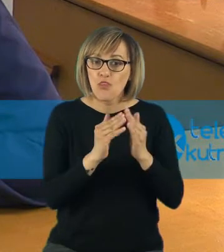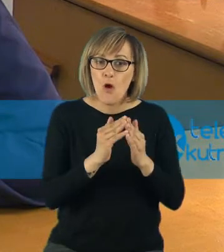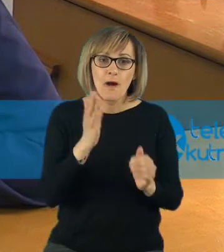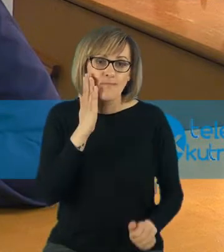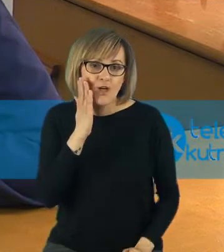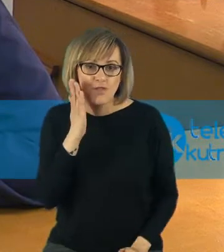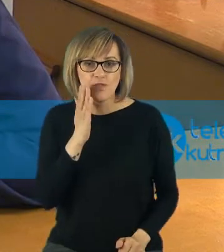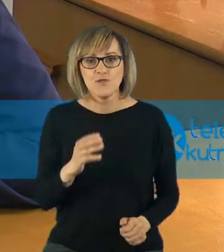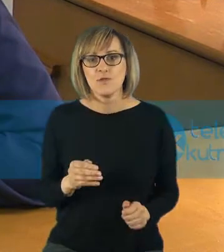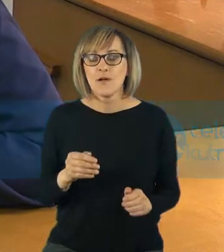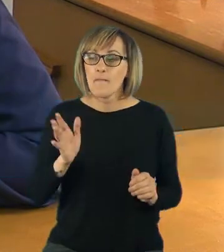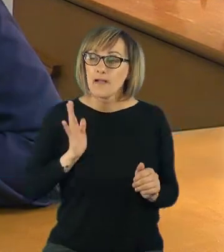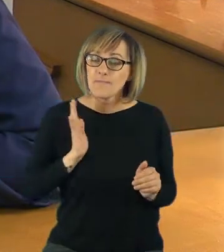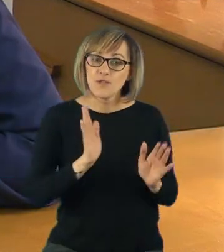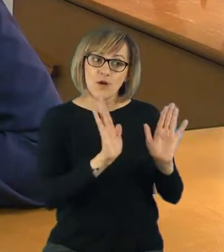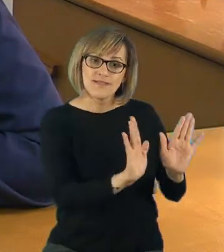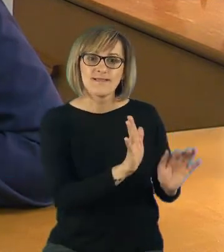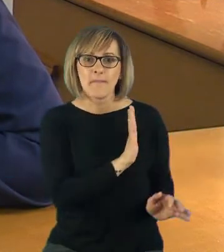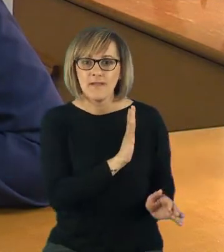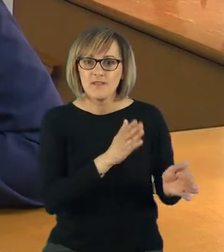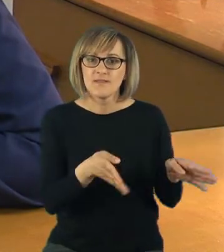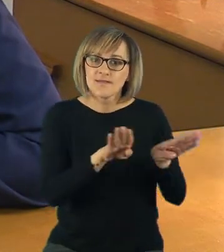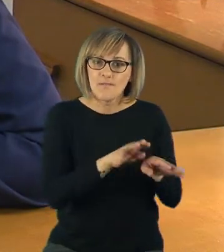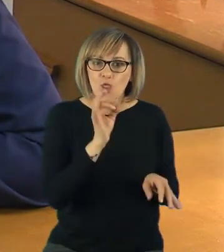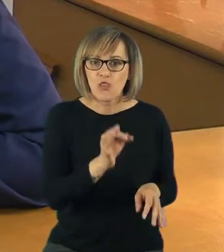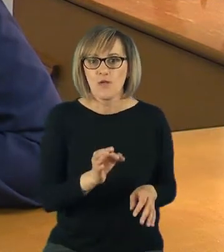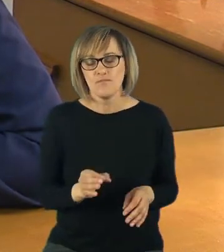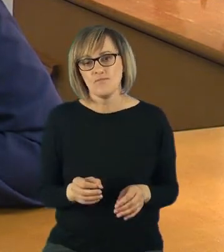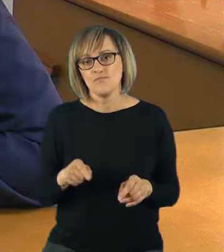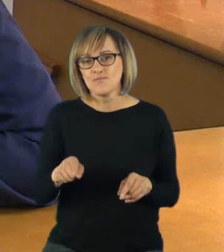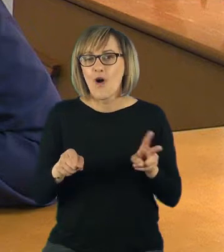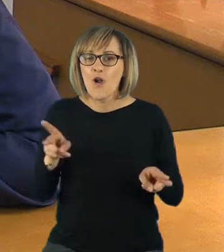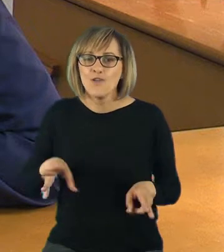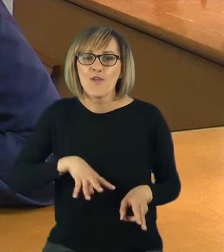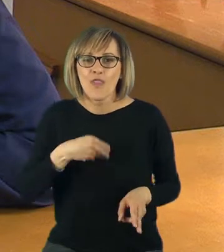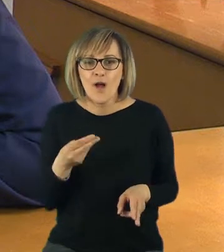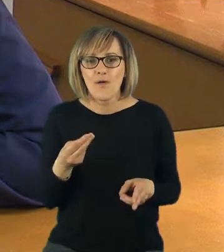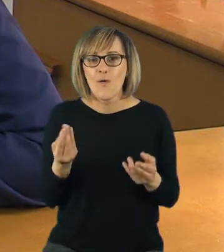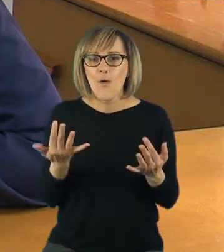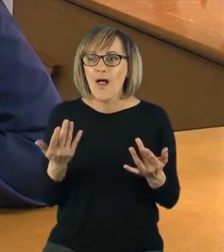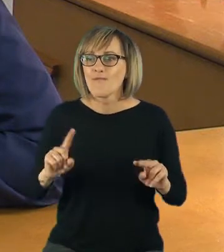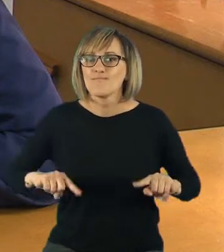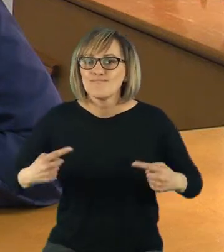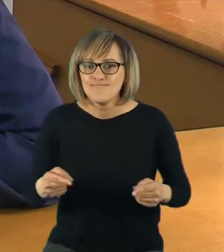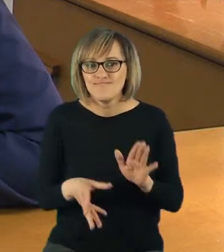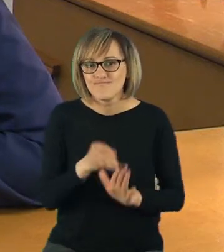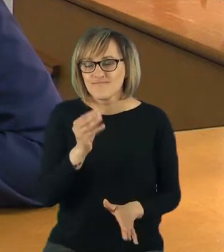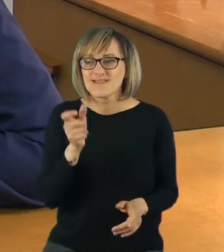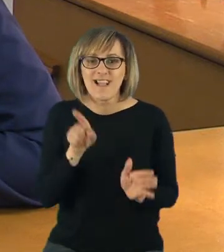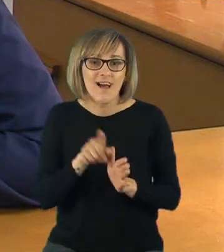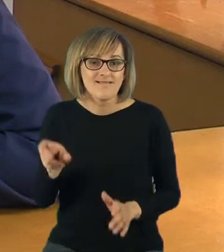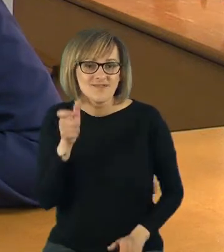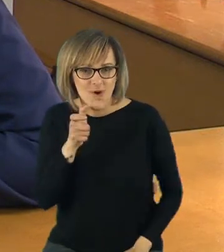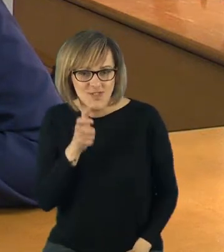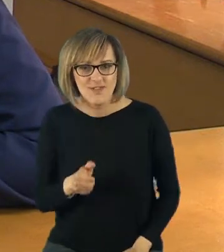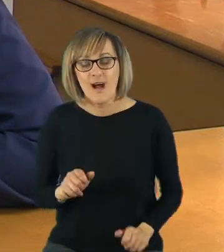mieszkaniach, aby odpowiednio je zabezpieczyć. Nasze mieszkania, domy, szczególnie w tym okresie właśnie świątecznym, to taki łakomy kąsek dla złodzieja. A więc